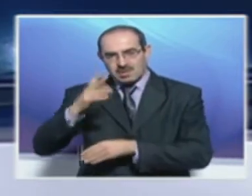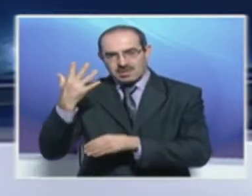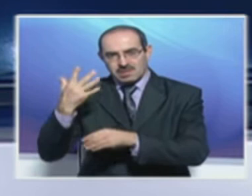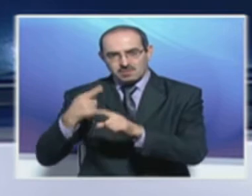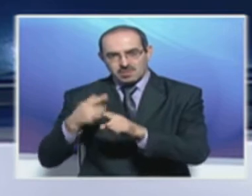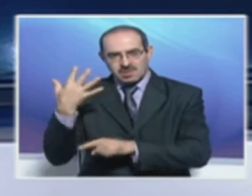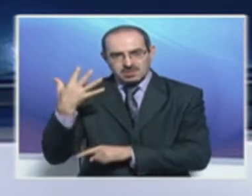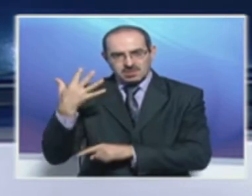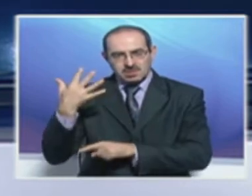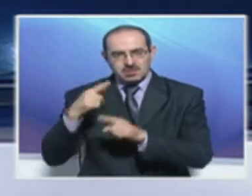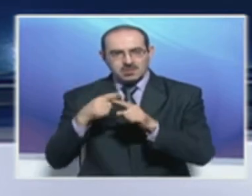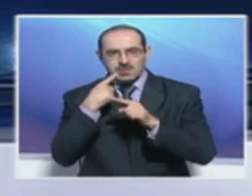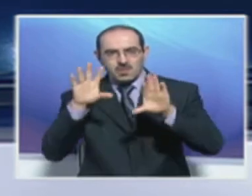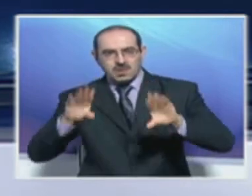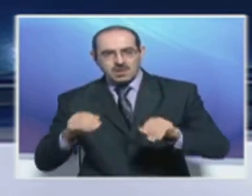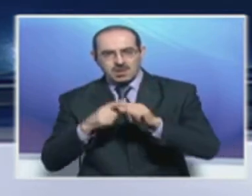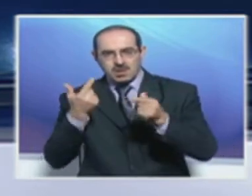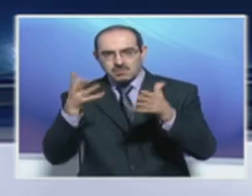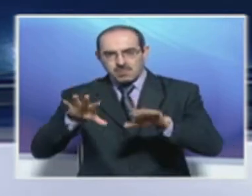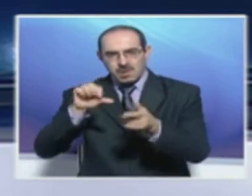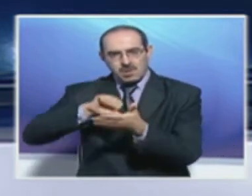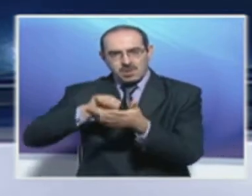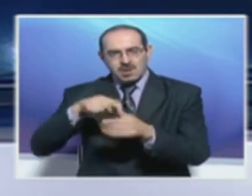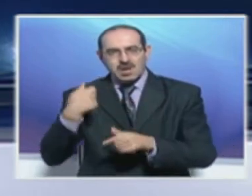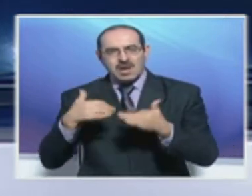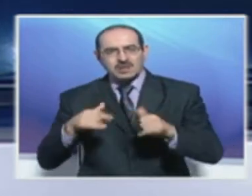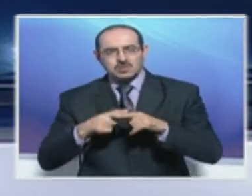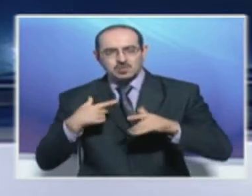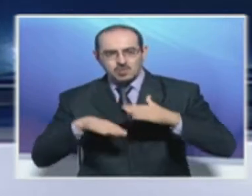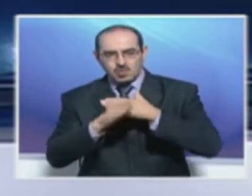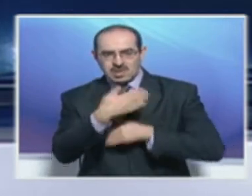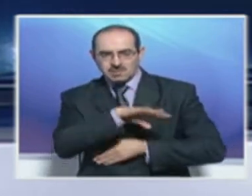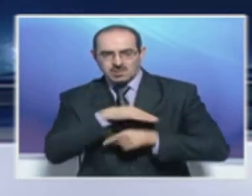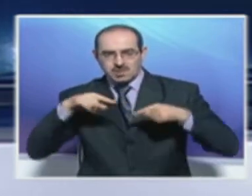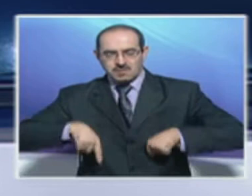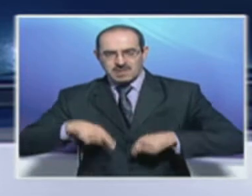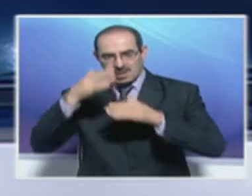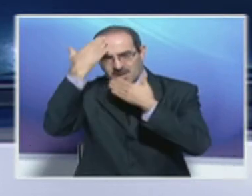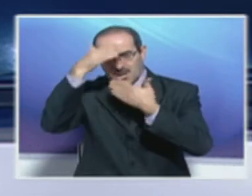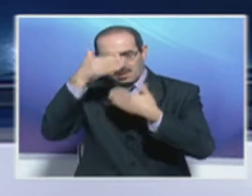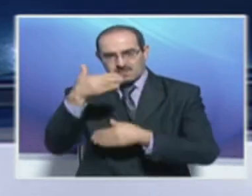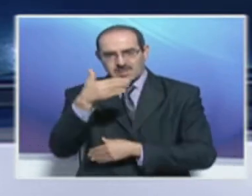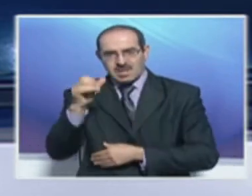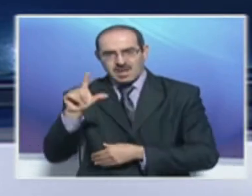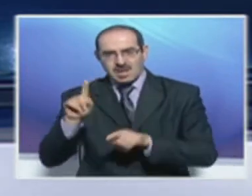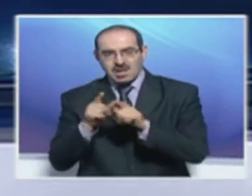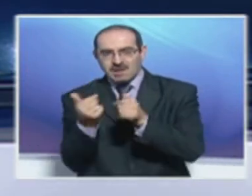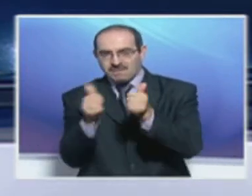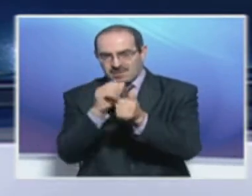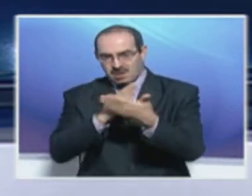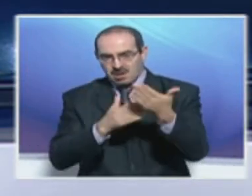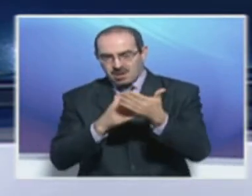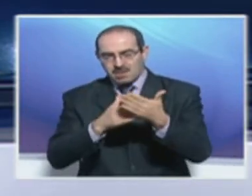5+5 التي احتضنتها الجزائر تحت رئاسة وزير الشؤون الخارجية عبد القادر مساهل، مناصفة مع